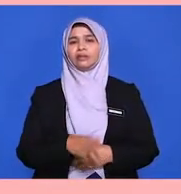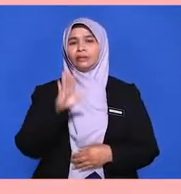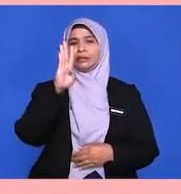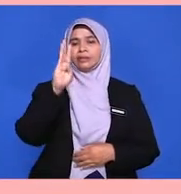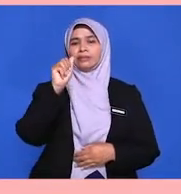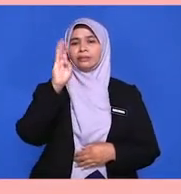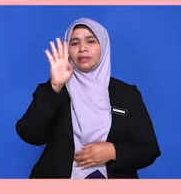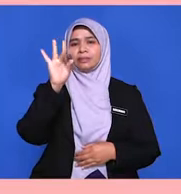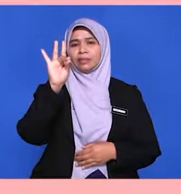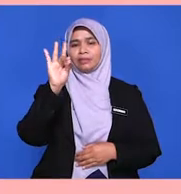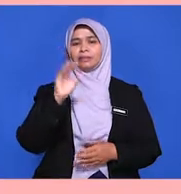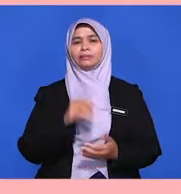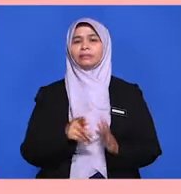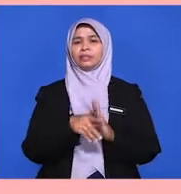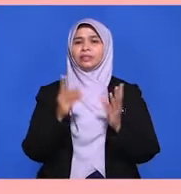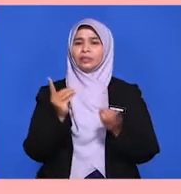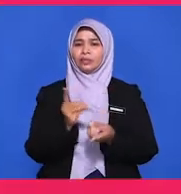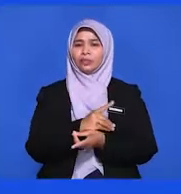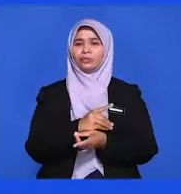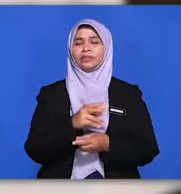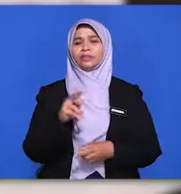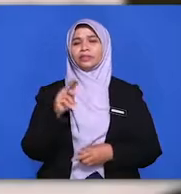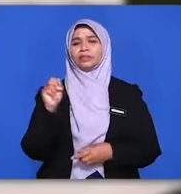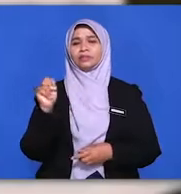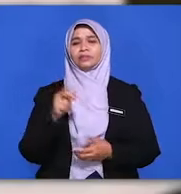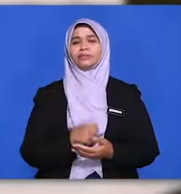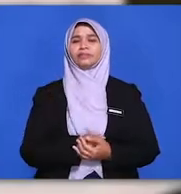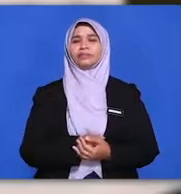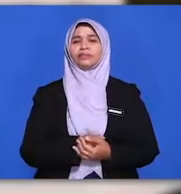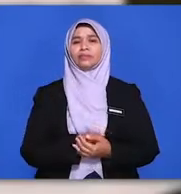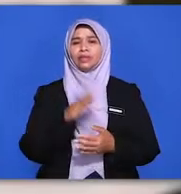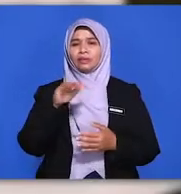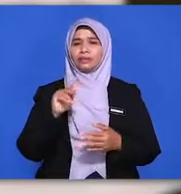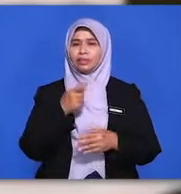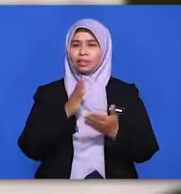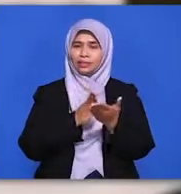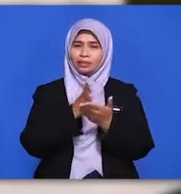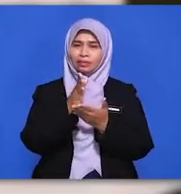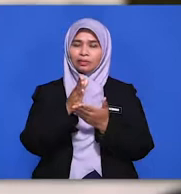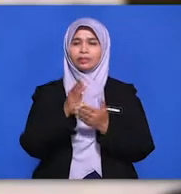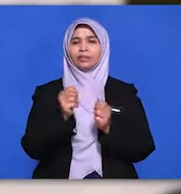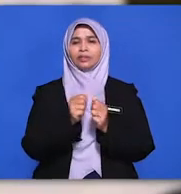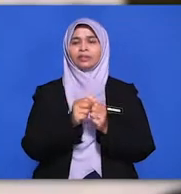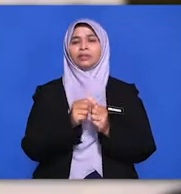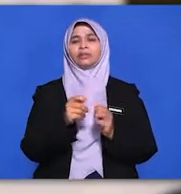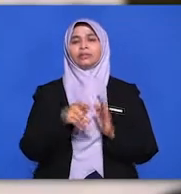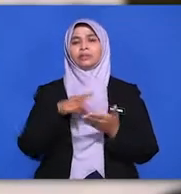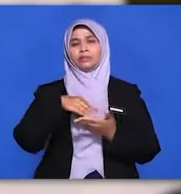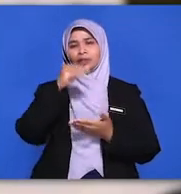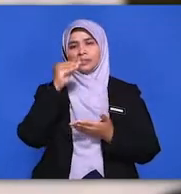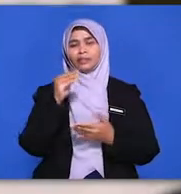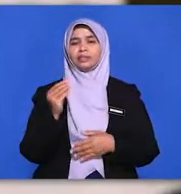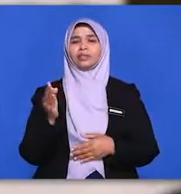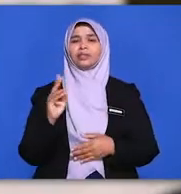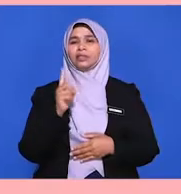8 pendokumentasian. Sebelum kita teruskan dengan isi pembelajaran,